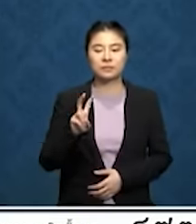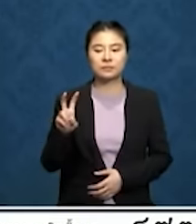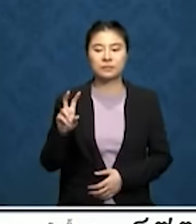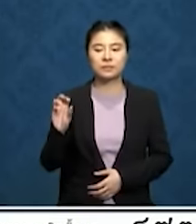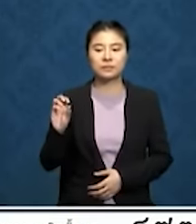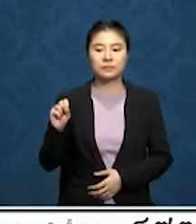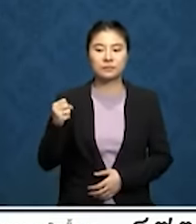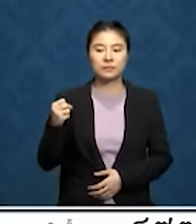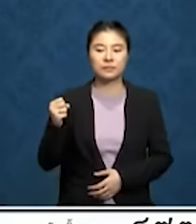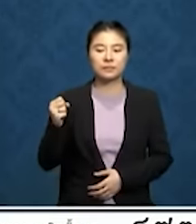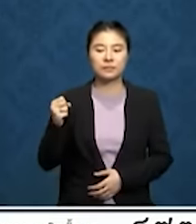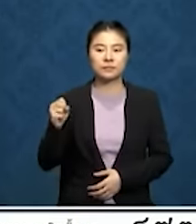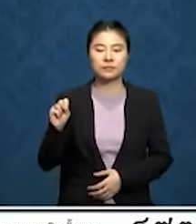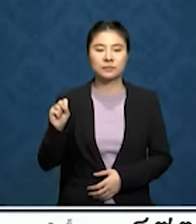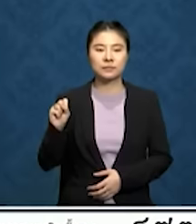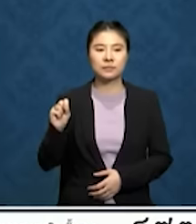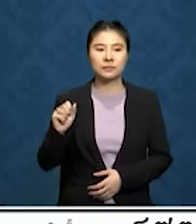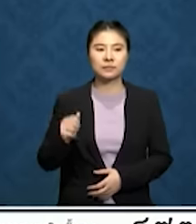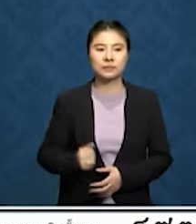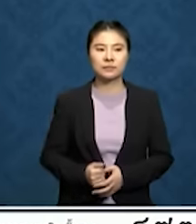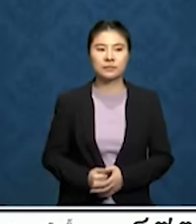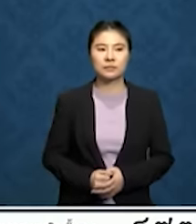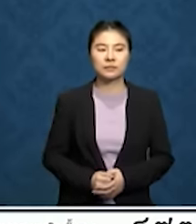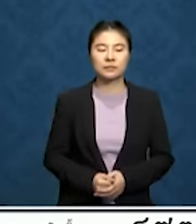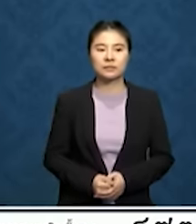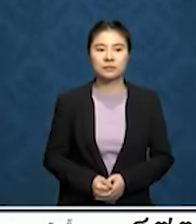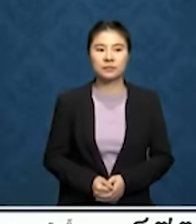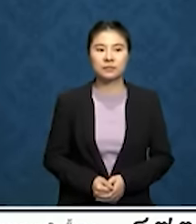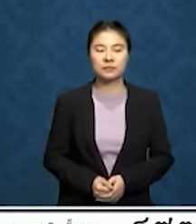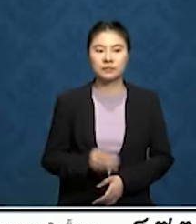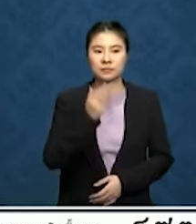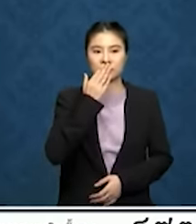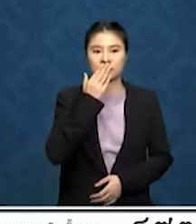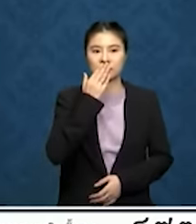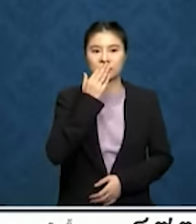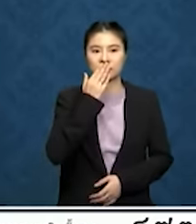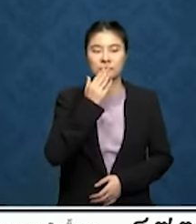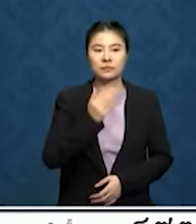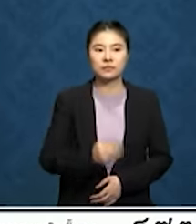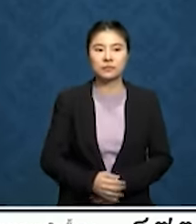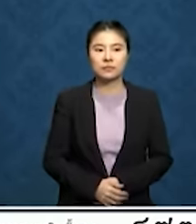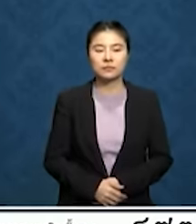210นายประมวลพงถาวราเดช เพิ่มออกเสียงครับ